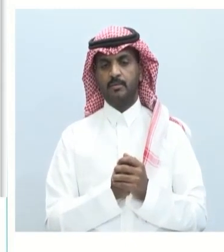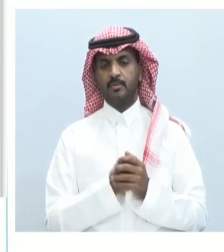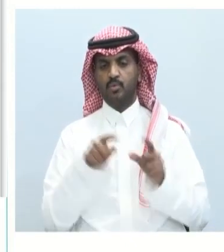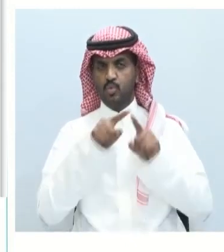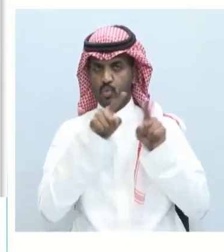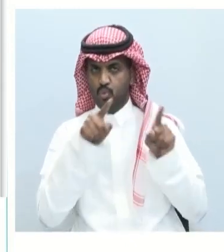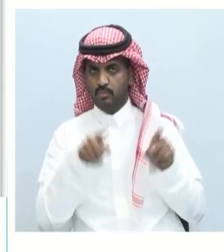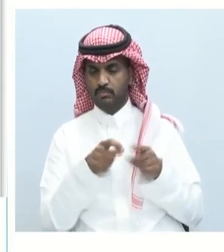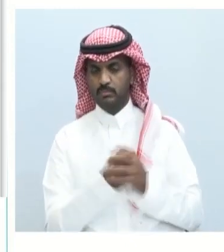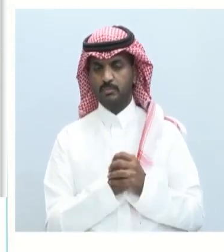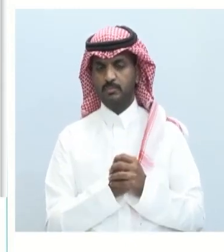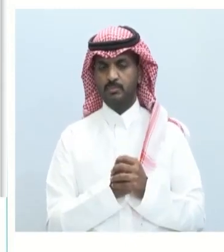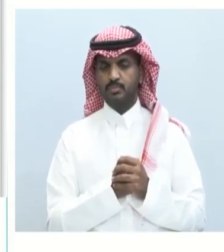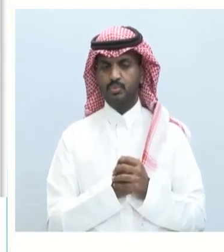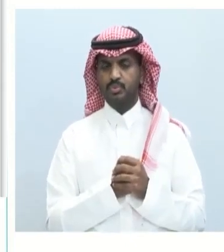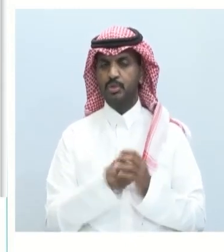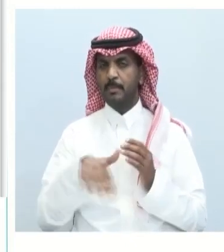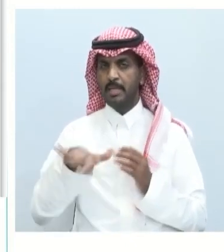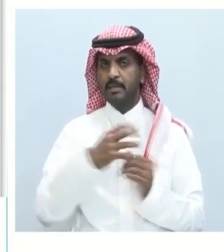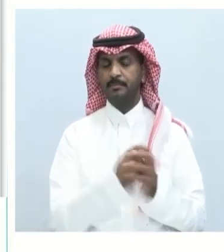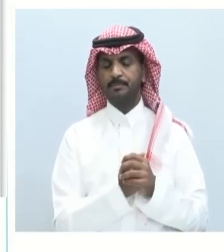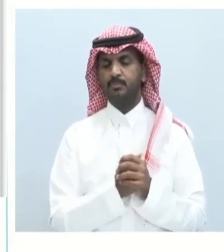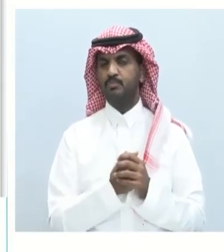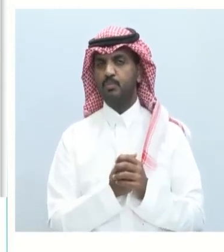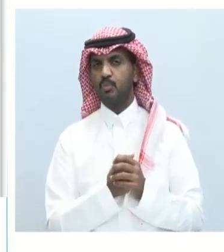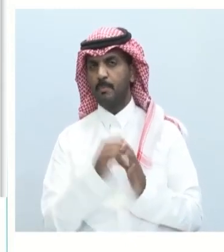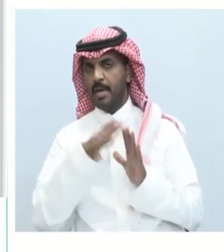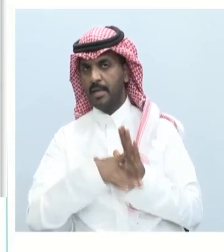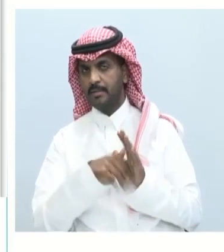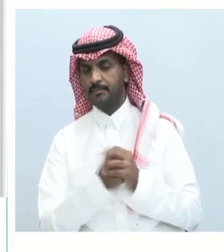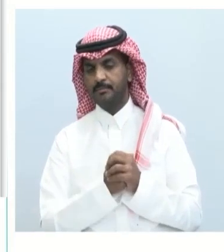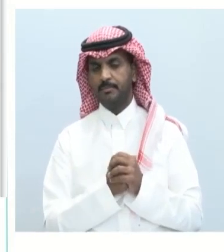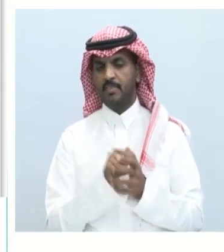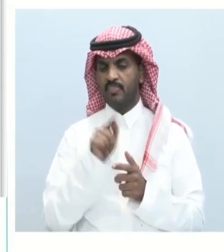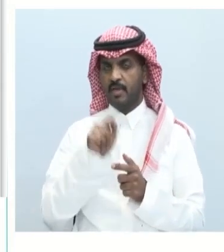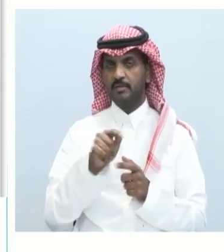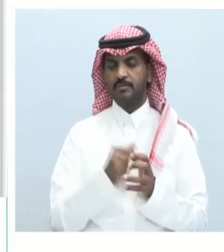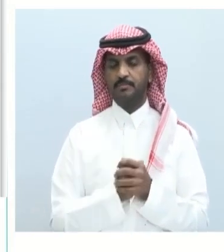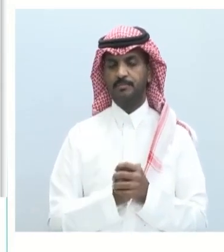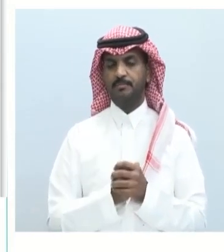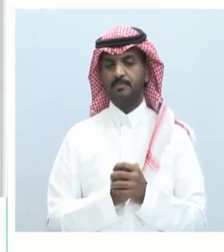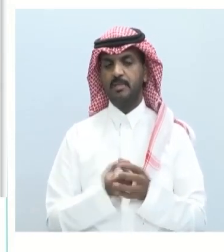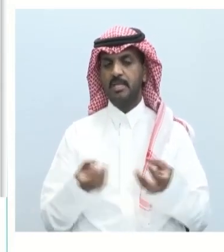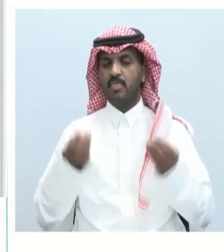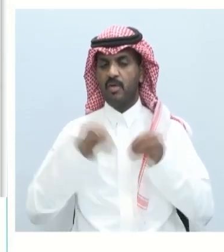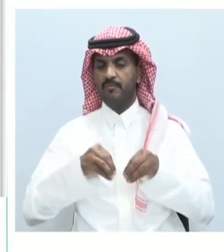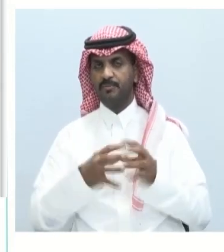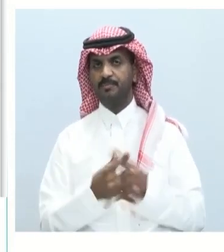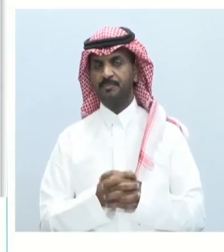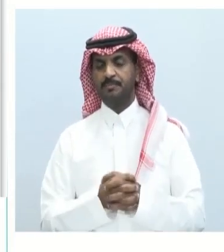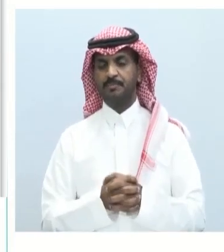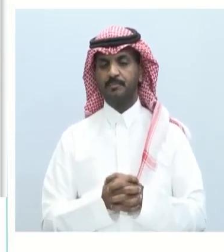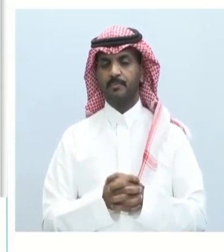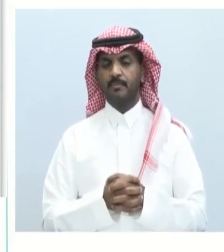الحقول المتوفره جميع الحقول في جدول بيانات الطلبه نقوم بالضغط على هذا الزر لاضافه جميع